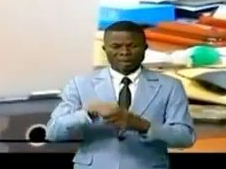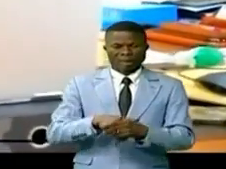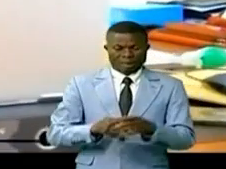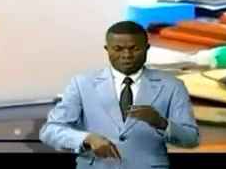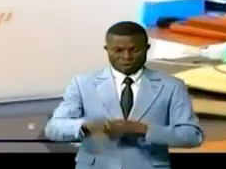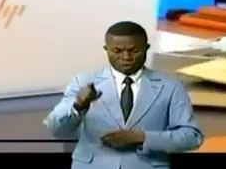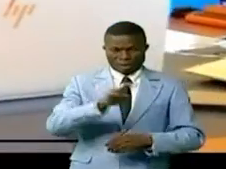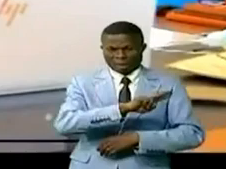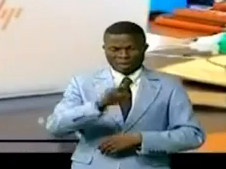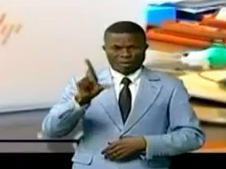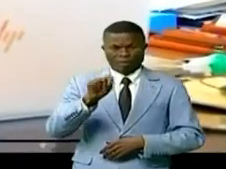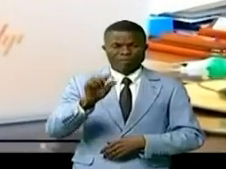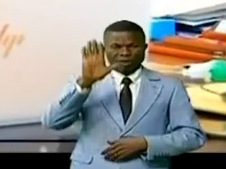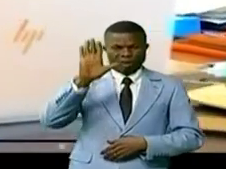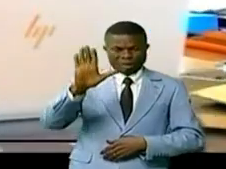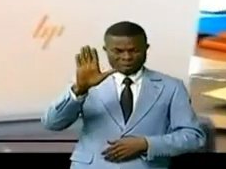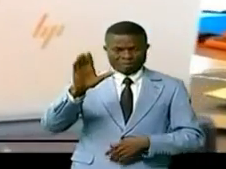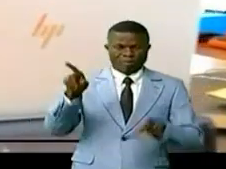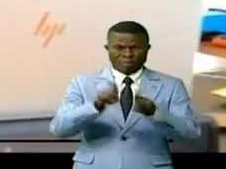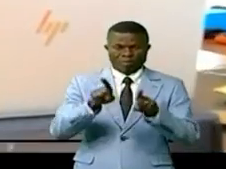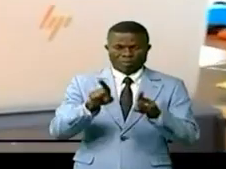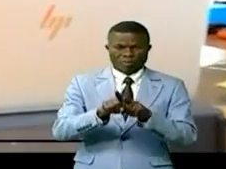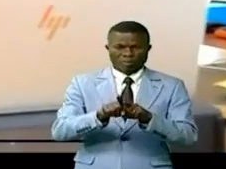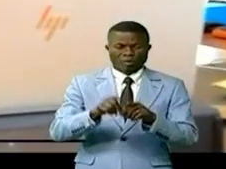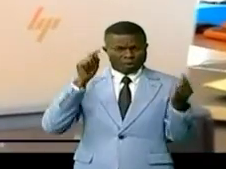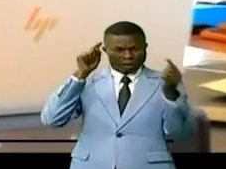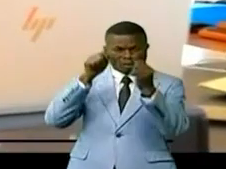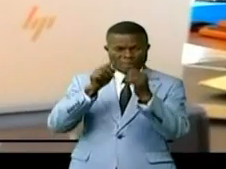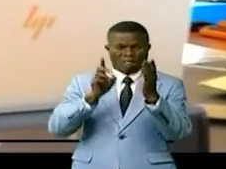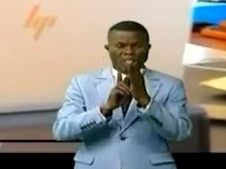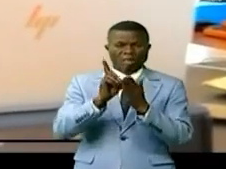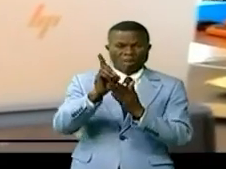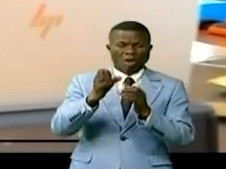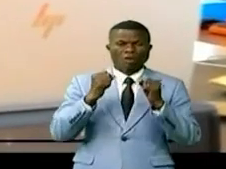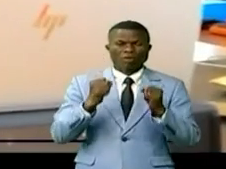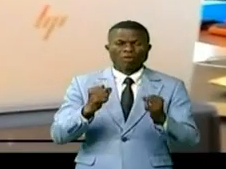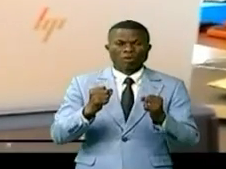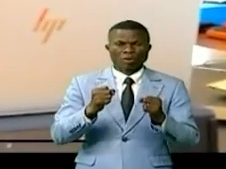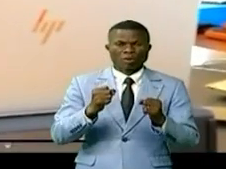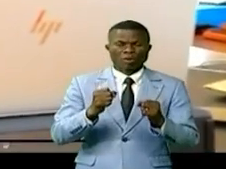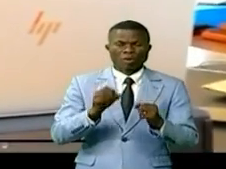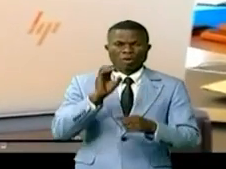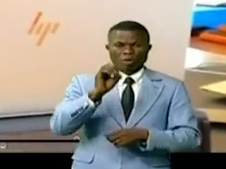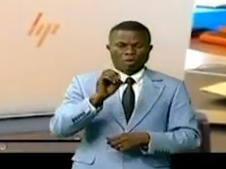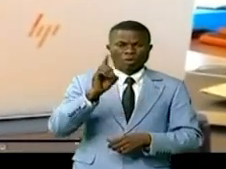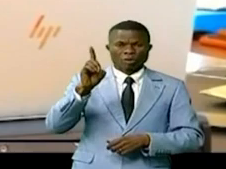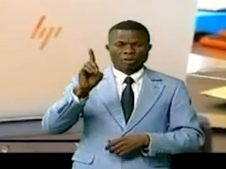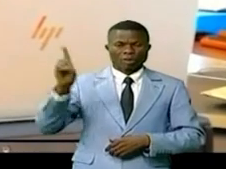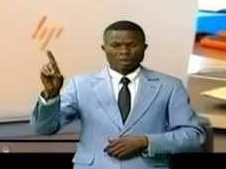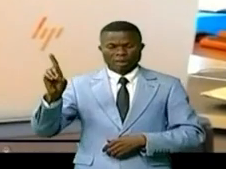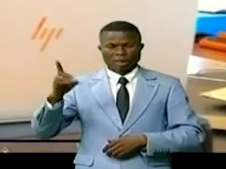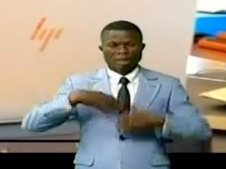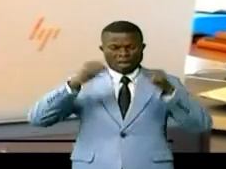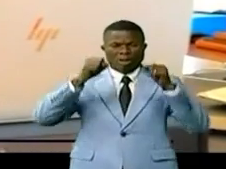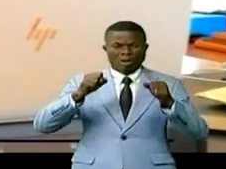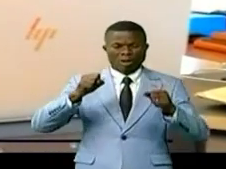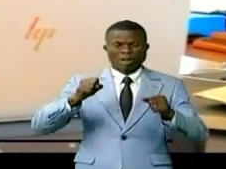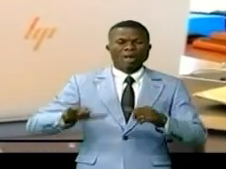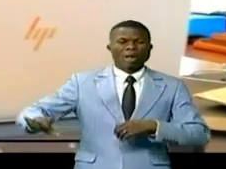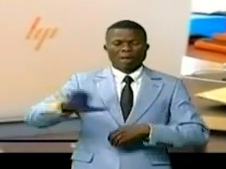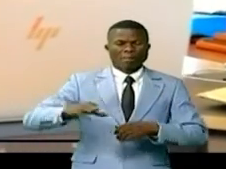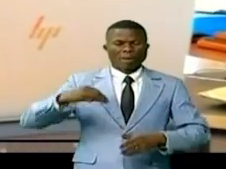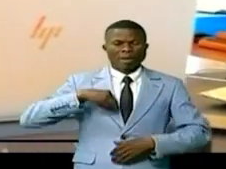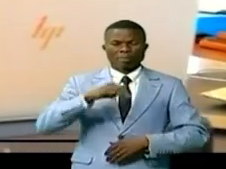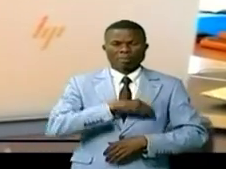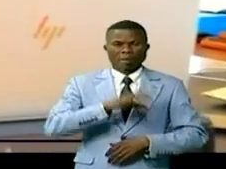à 2025, conformément aux objectifs de développement durable ODD adoptés par les pays membres de l'OIT. C'était